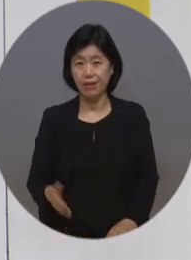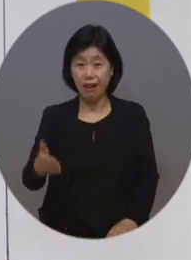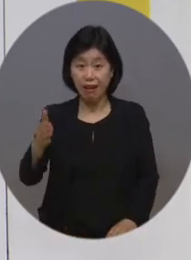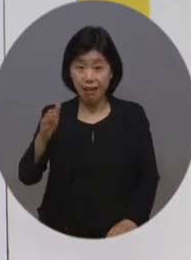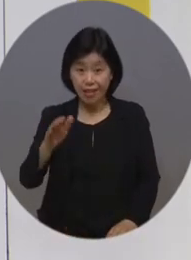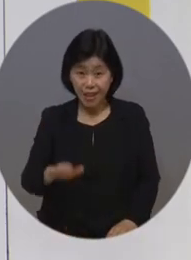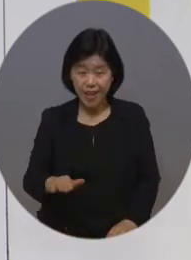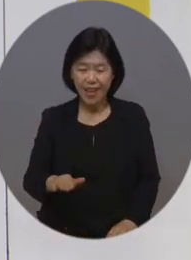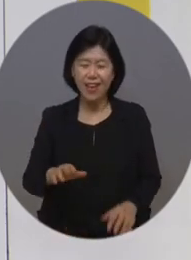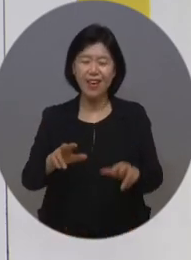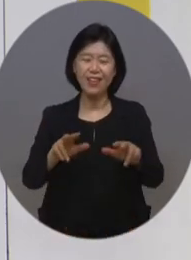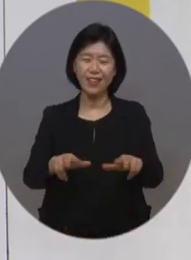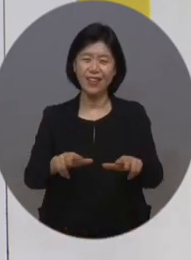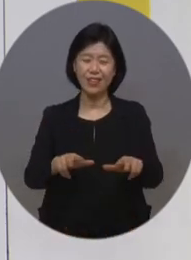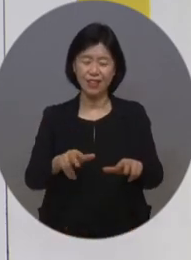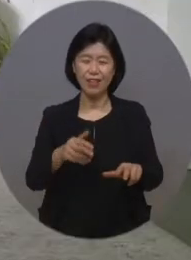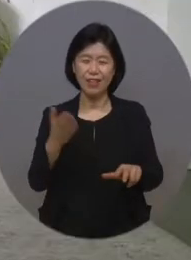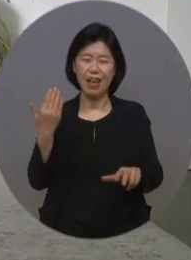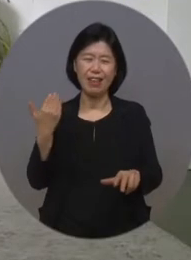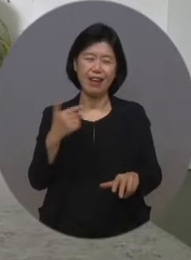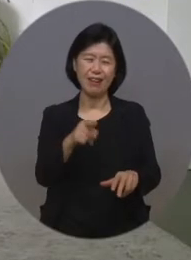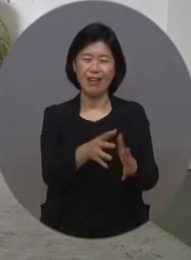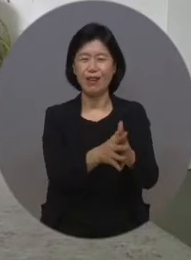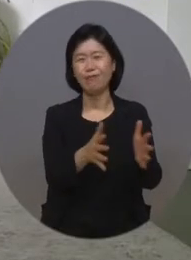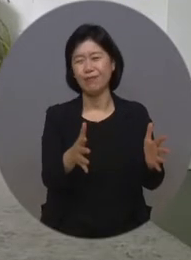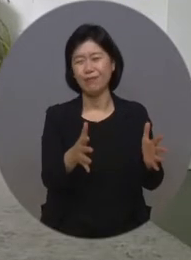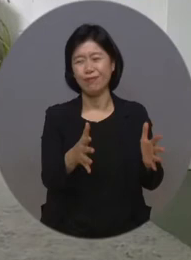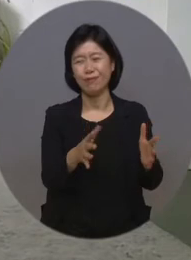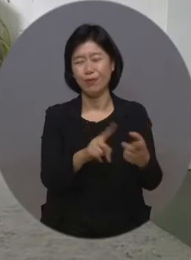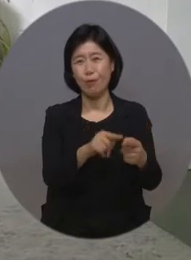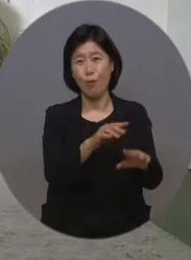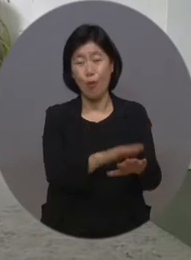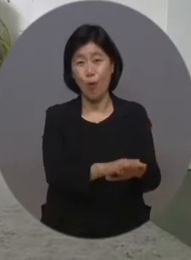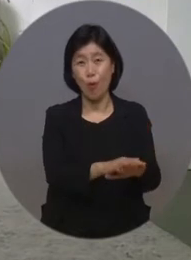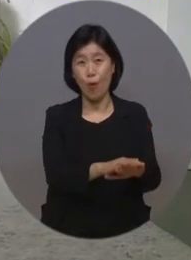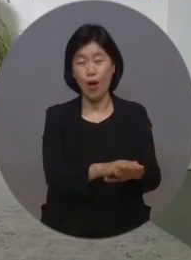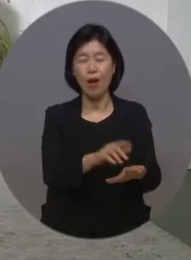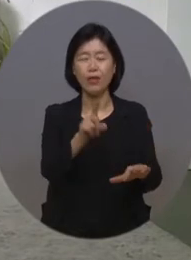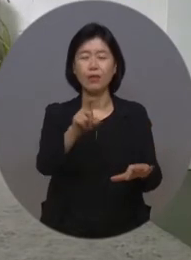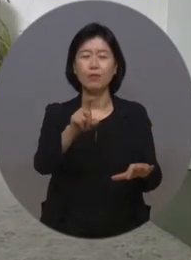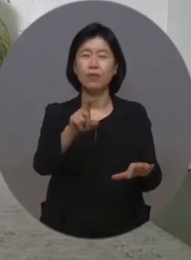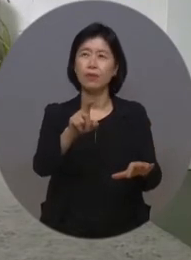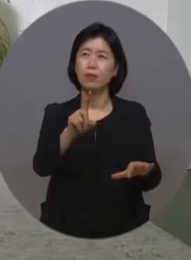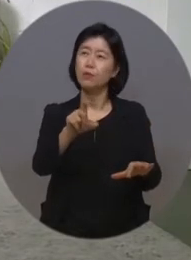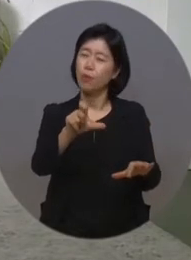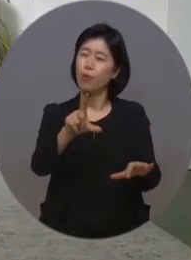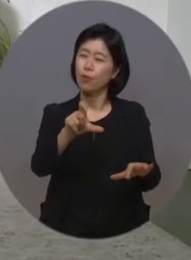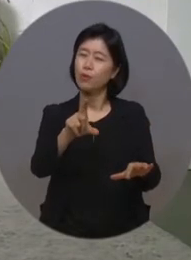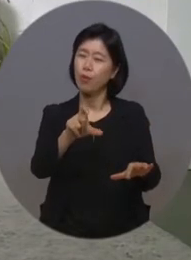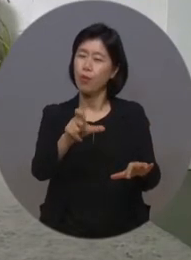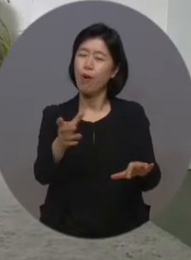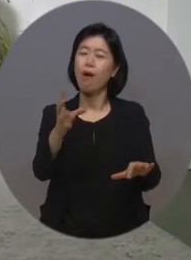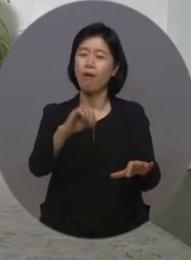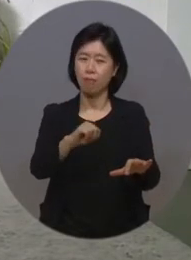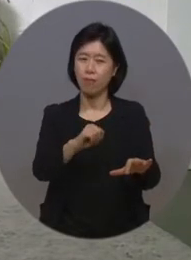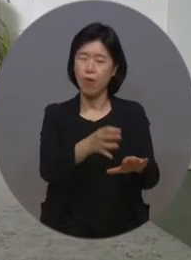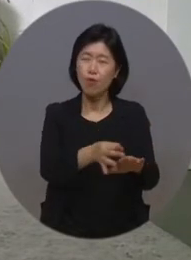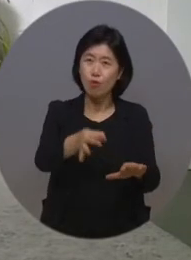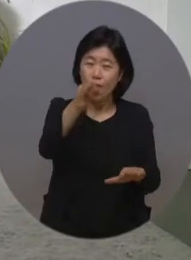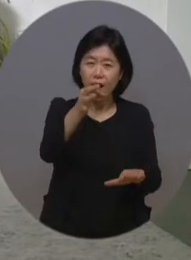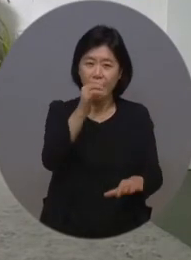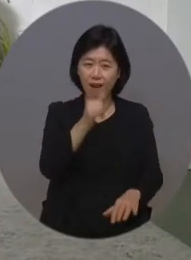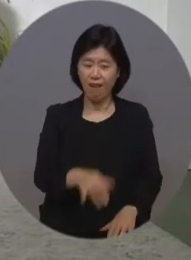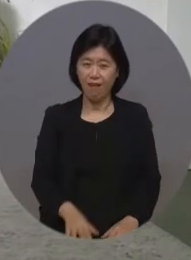물론 잊어 버리려고 하는데 생각나게 에서 따 왔다 아니 유세 한 것처럼 청와대의 그 부위 공직자들 뭐